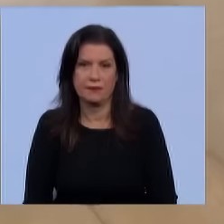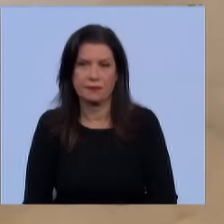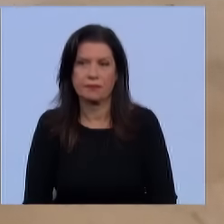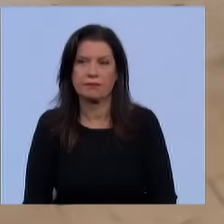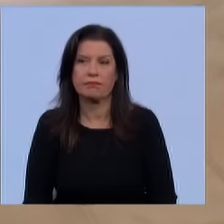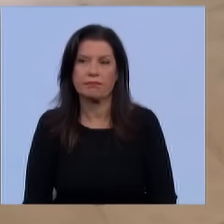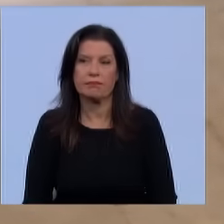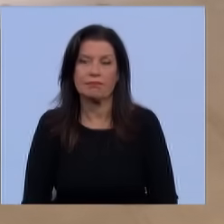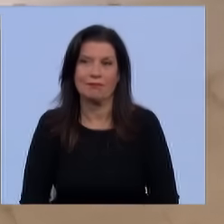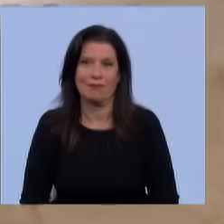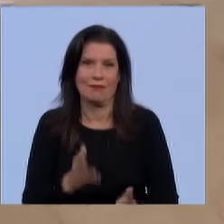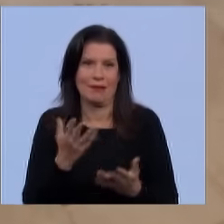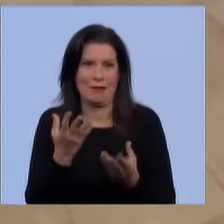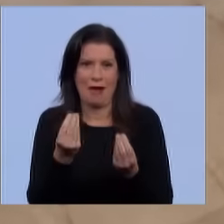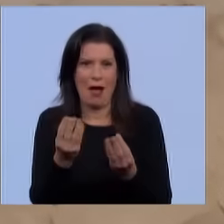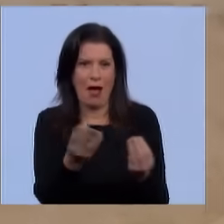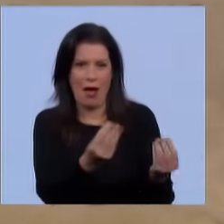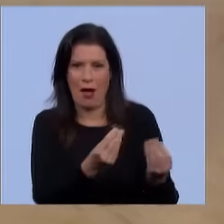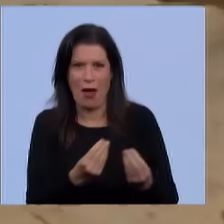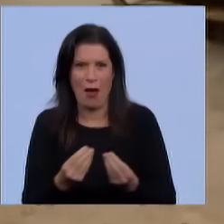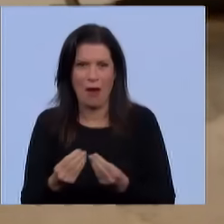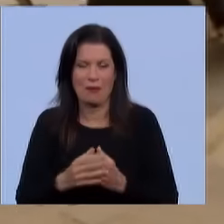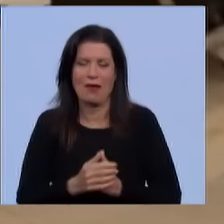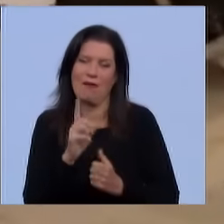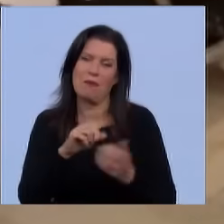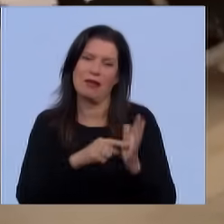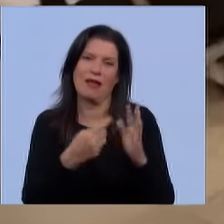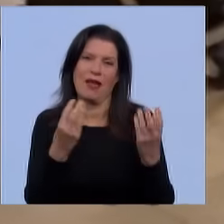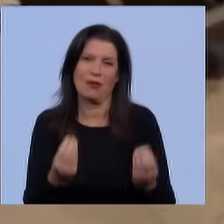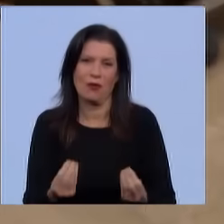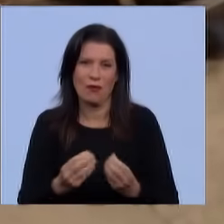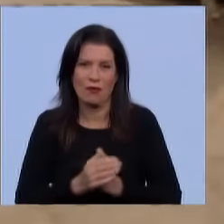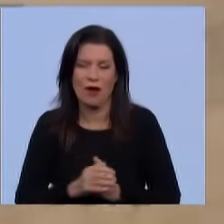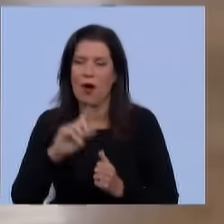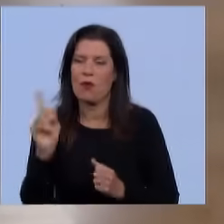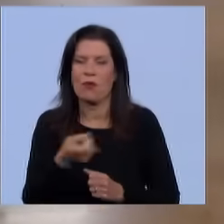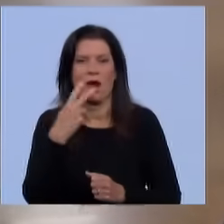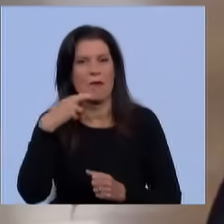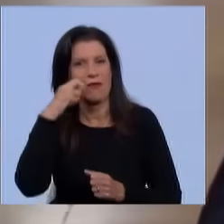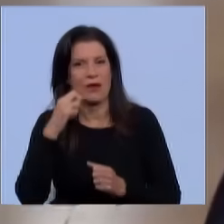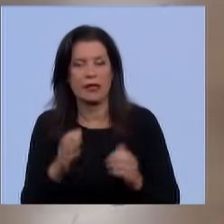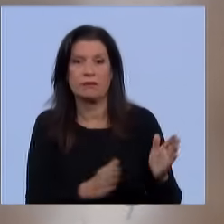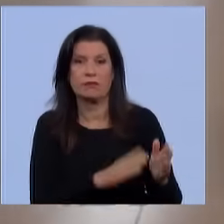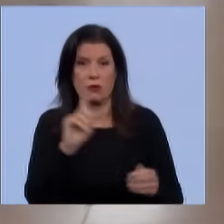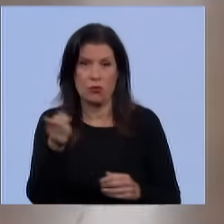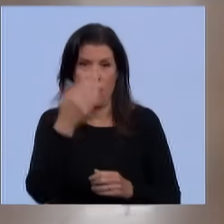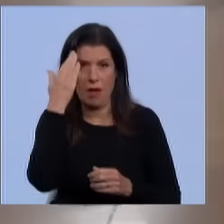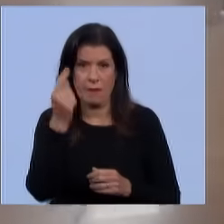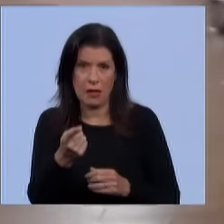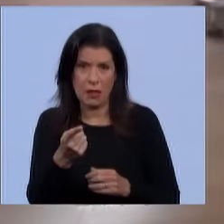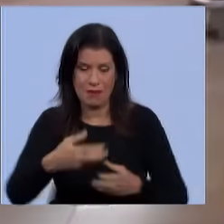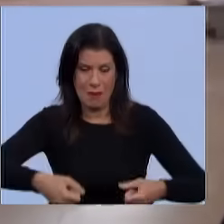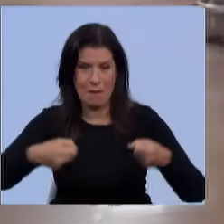פה. אבל המטרה טובה, כולם פה מפרגנים. כולנו מכירים את הפרוצדורה. כל מזוודה כזו עם